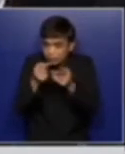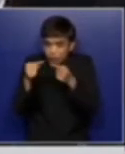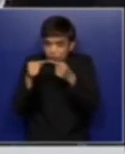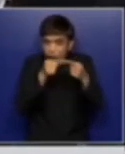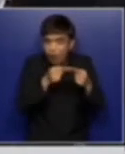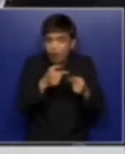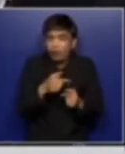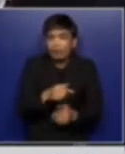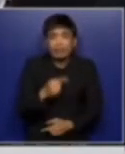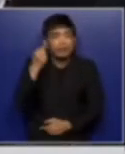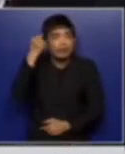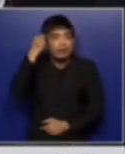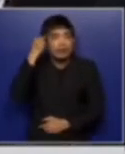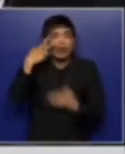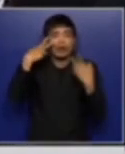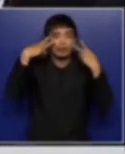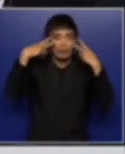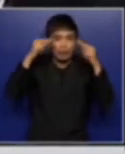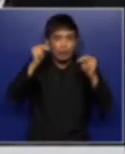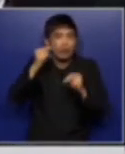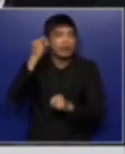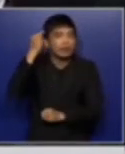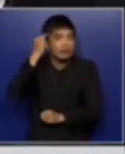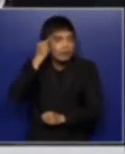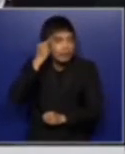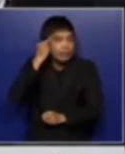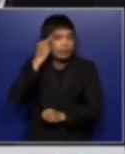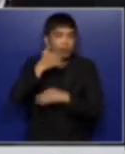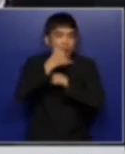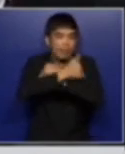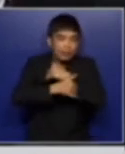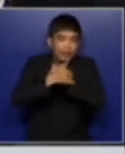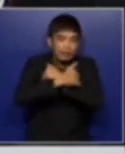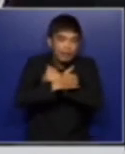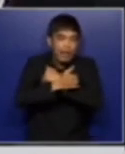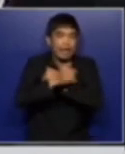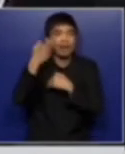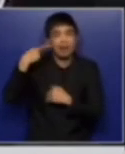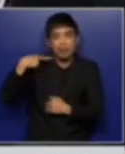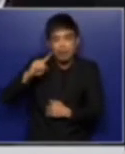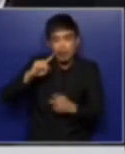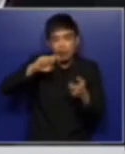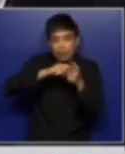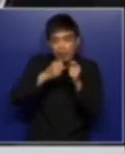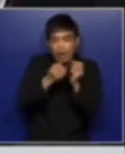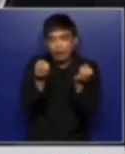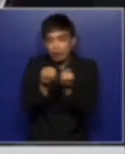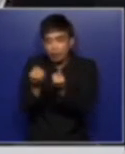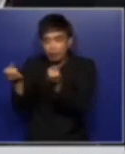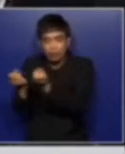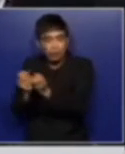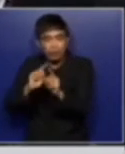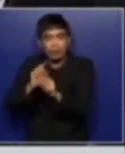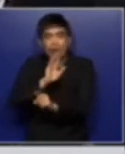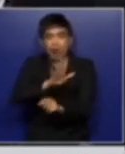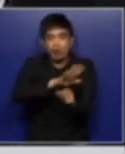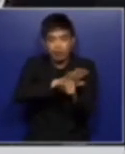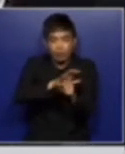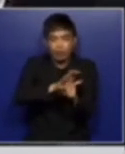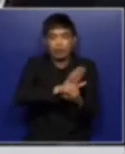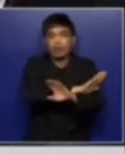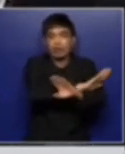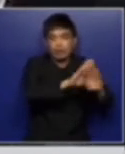านายกรัฐมนตรีนะครับจะเห็นแก่ประเทศชาติเห็นแก่ประชาชนที่เขาเดือดร้อนจากปัญหาโควิดจะตัดเรือดำน้ำ